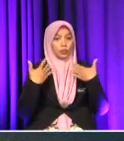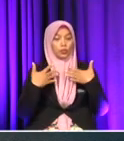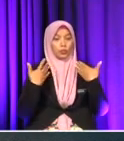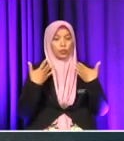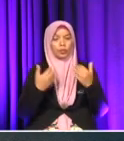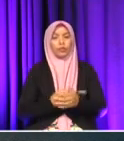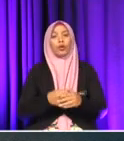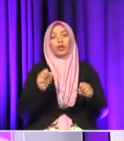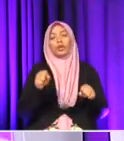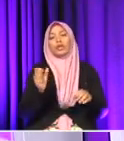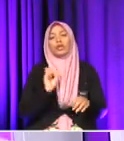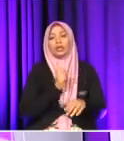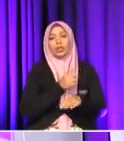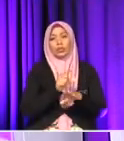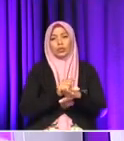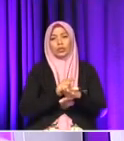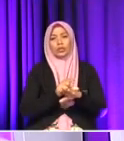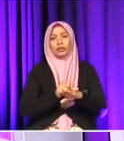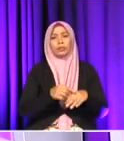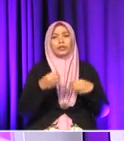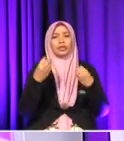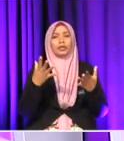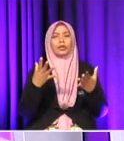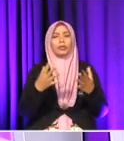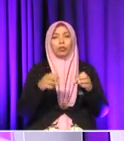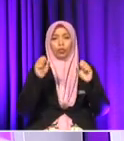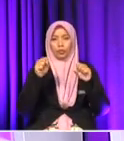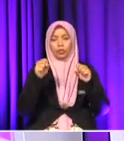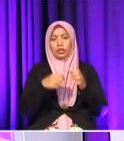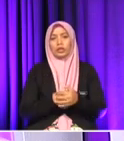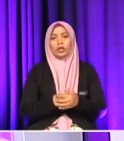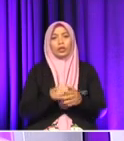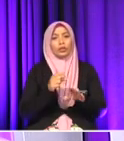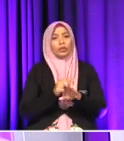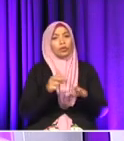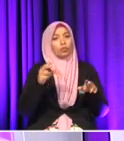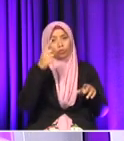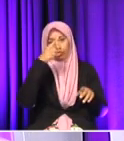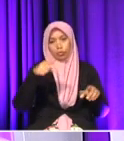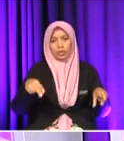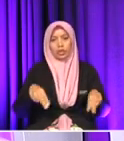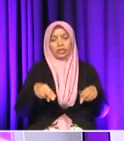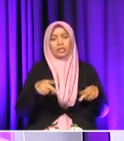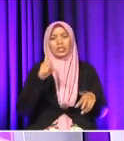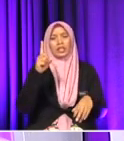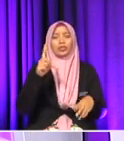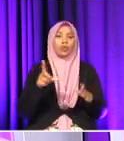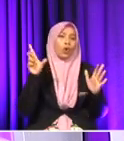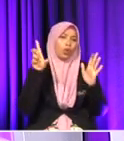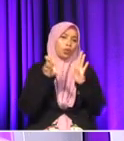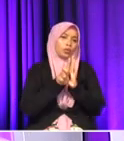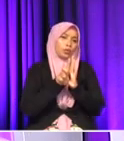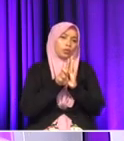banyak macam-macam yang boleh ditrokai untuk di untuk menghasilkan satu logo yang begitu menarik